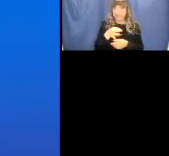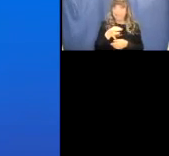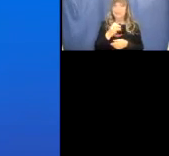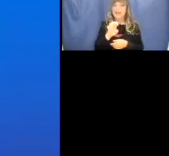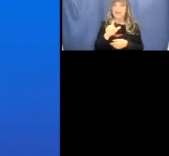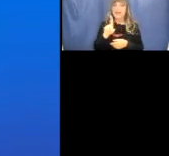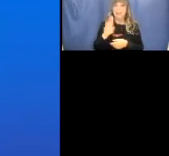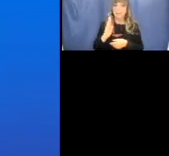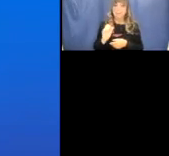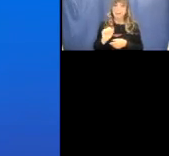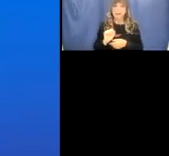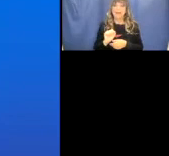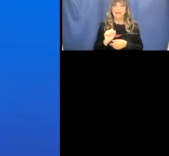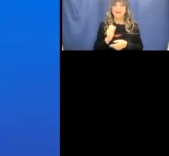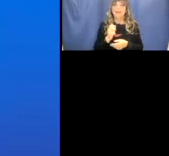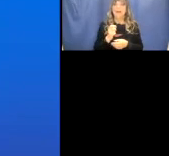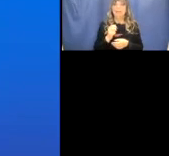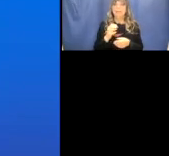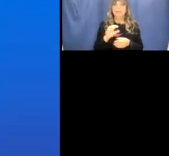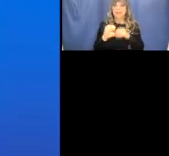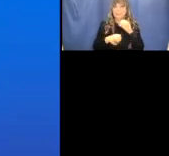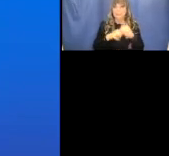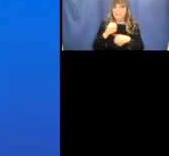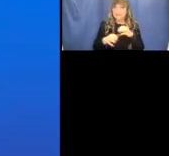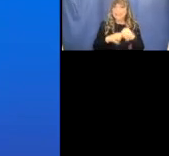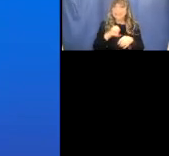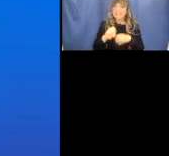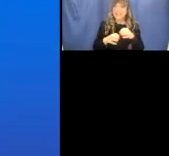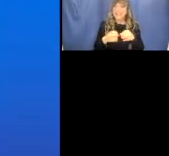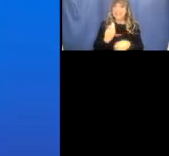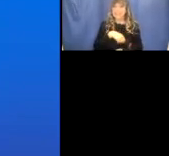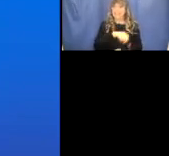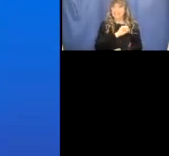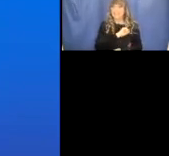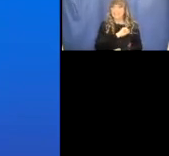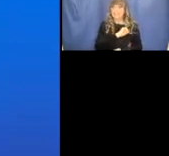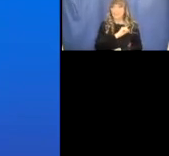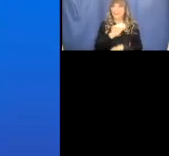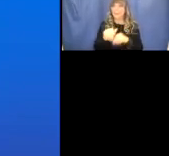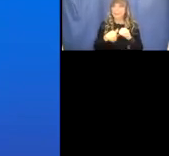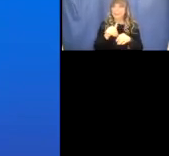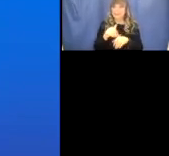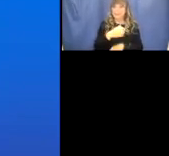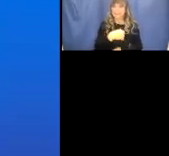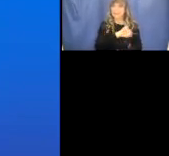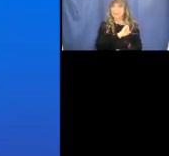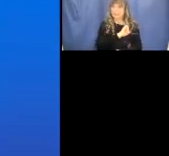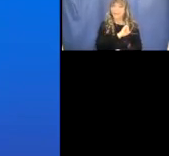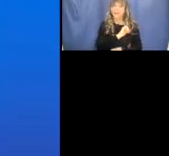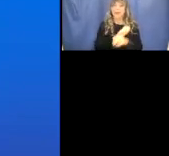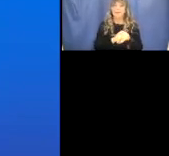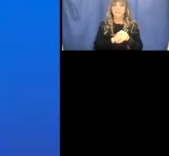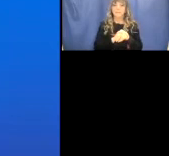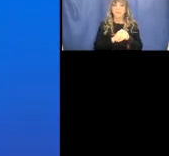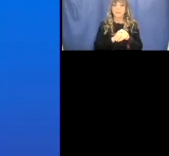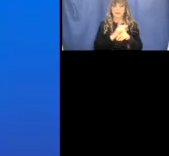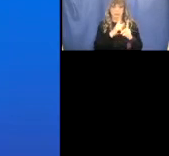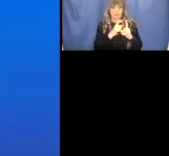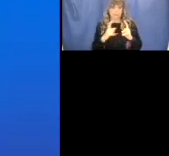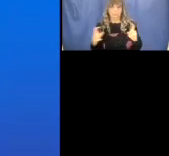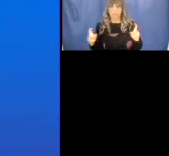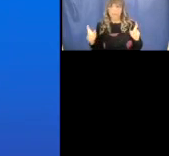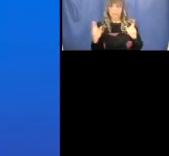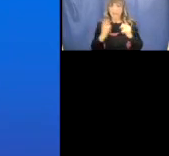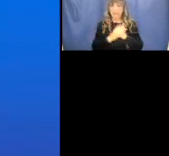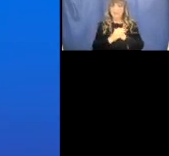dalle miniere di logrono in spagna che sono diversi tra loro semplicemente per